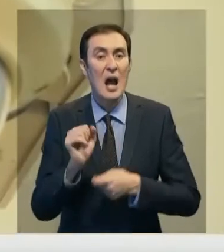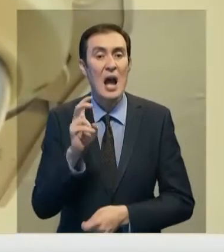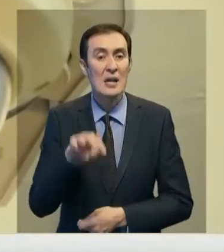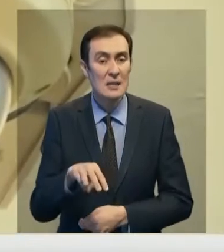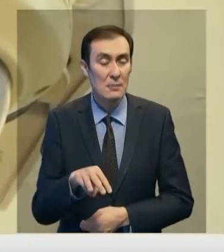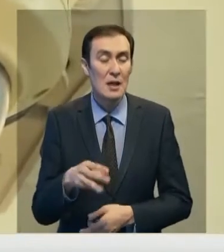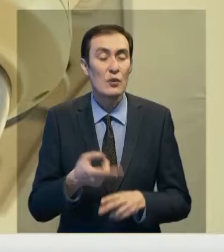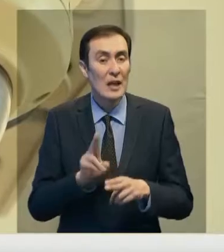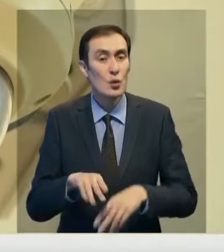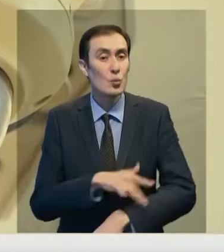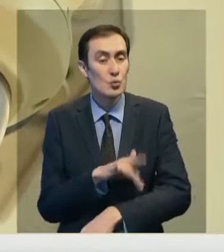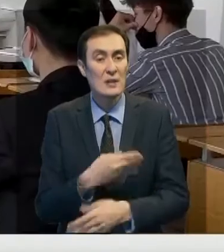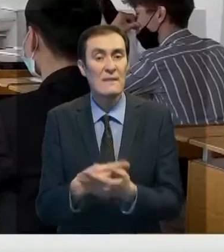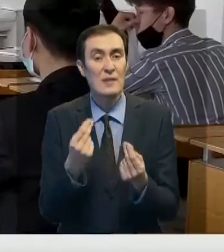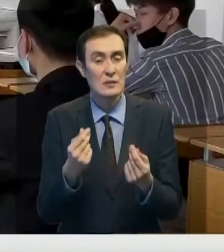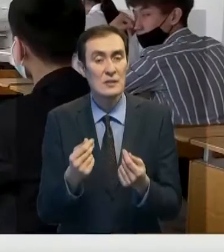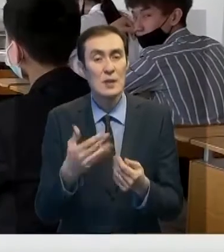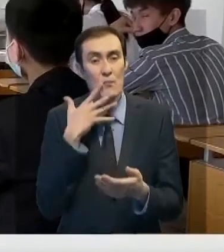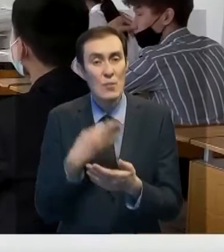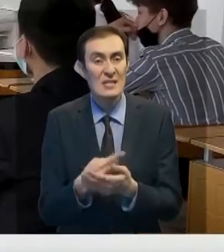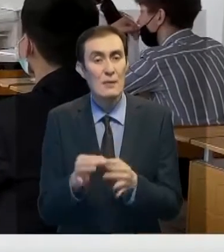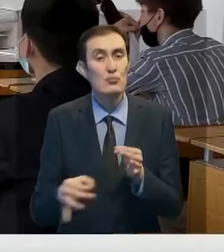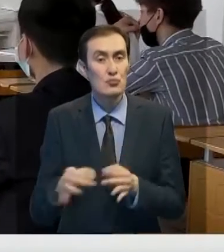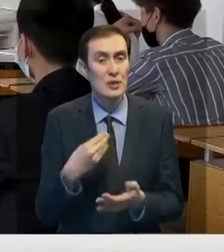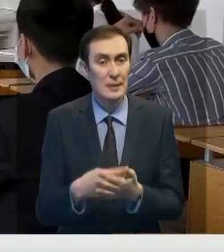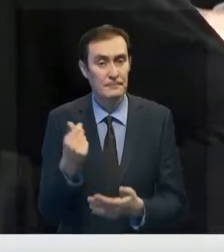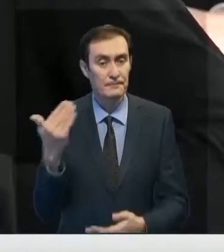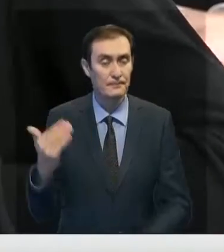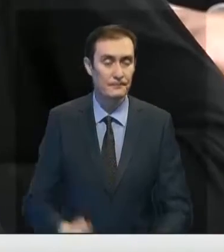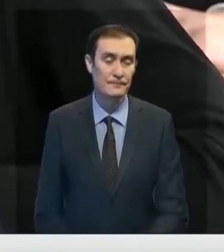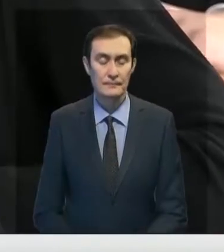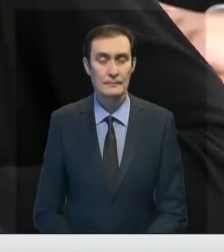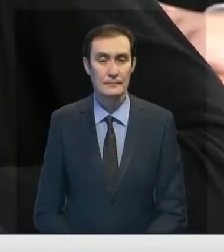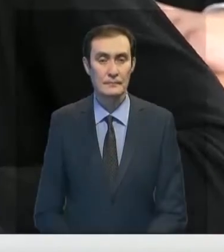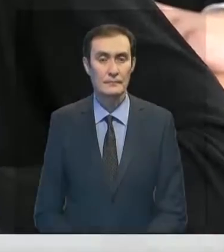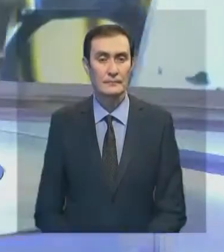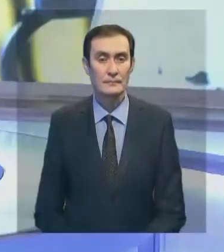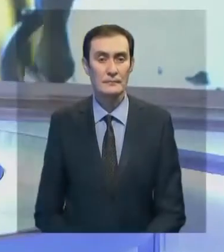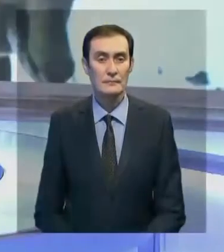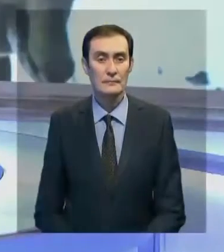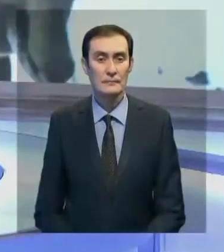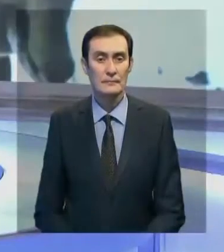акиматов, поскольку эти услуги финансируются за счет местного бюджета.